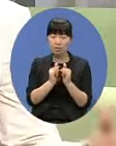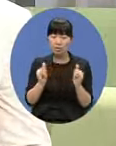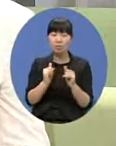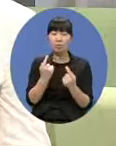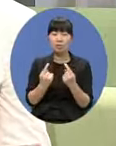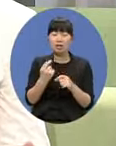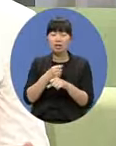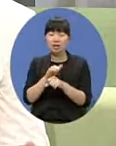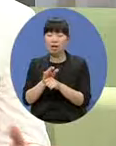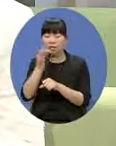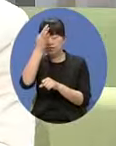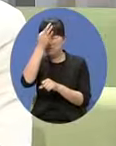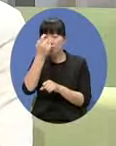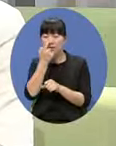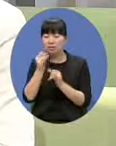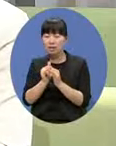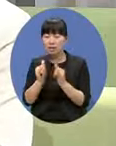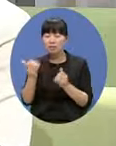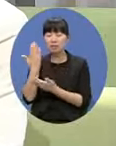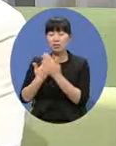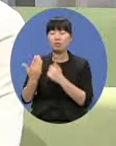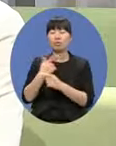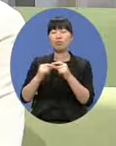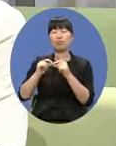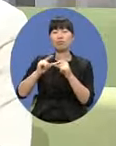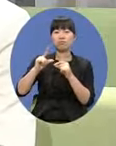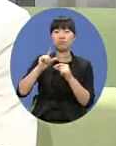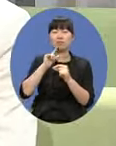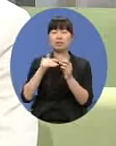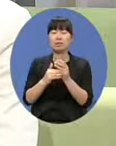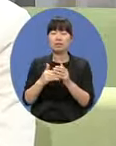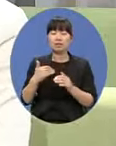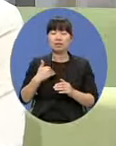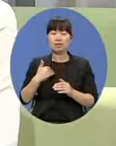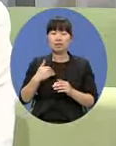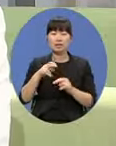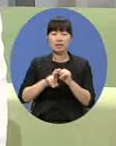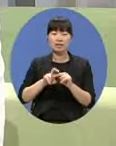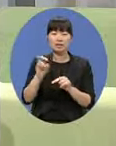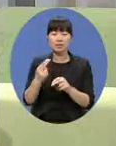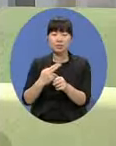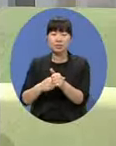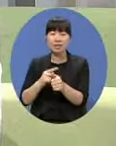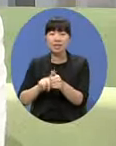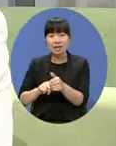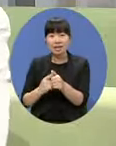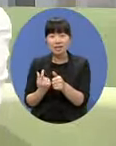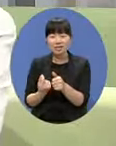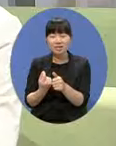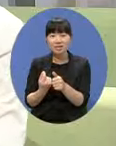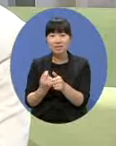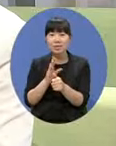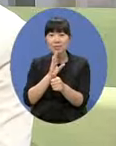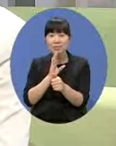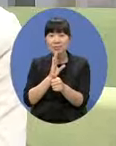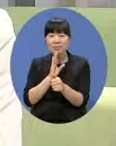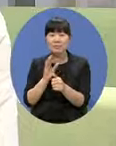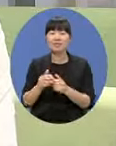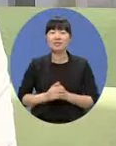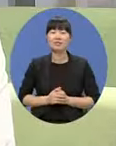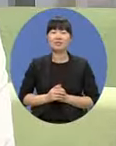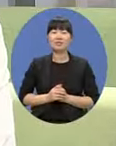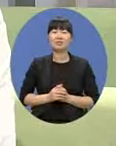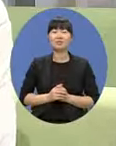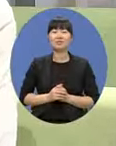다 다양하게 하면서 들어온 사람이 그때도 훨씬 많더라고요. 사실 제 앞에 앉아 계신 표진 선생님도 사실 그런 분 선배셨고요. 네. 네.